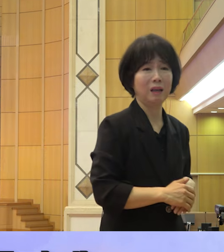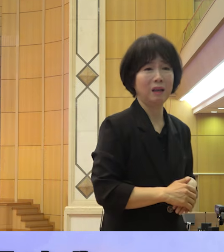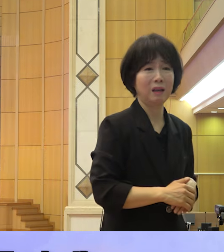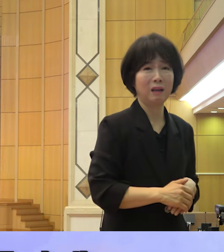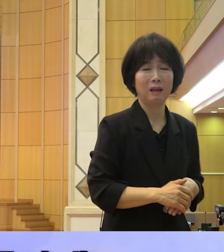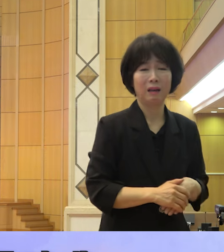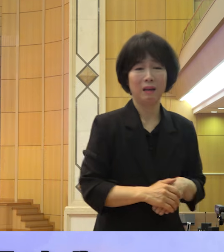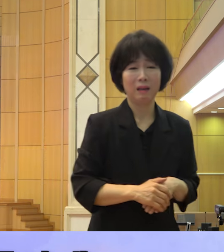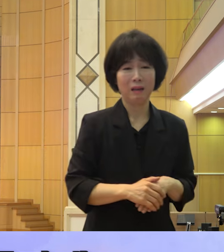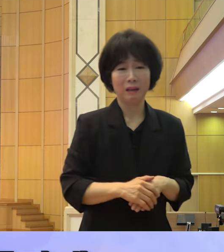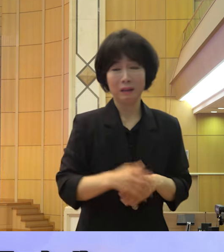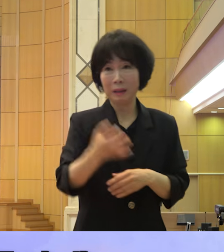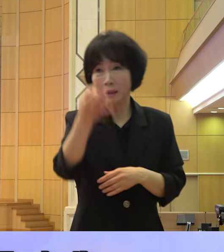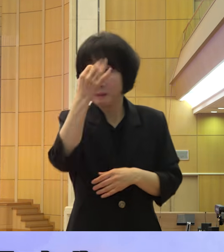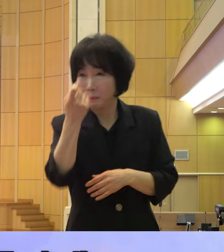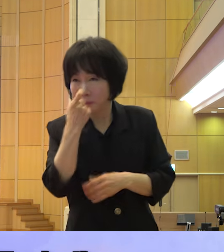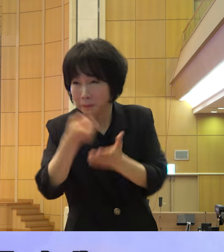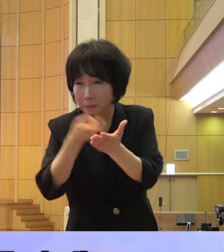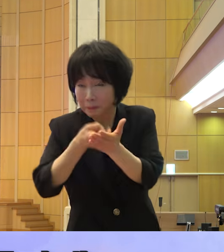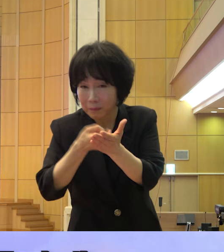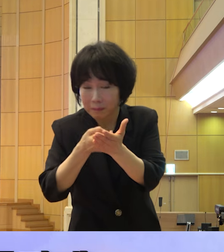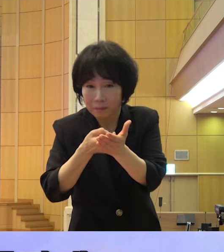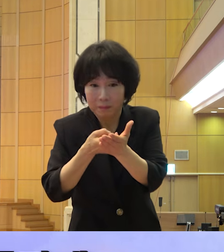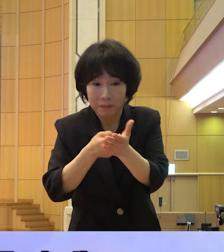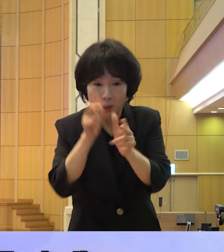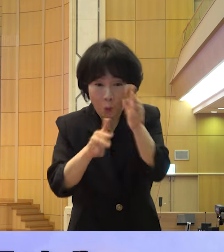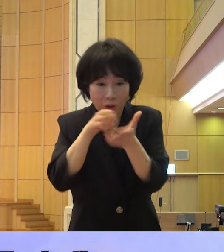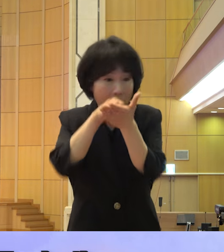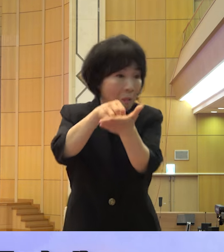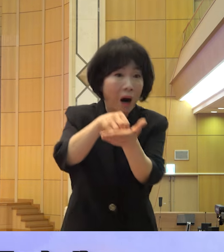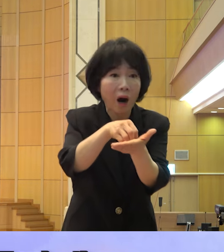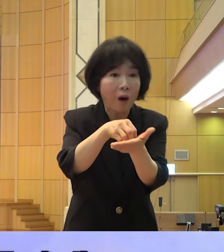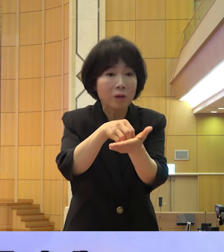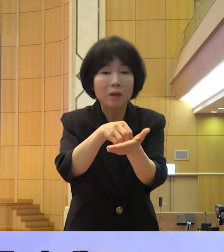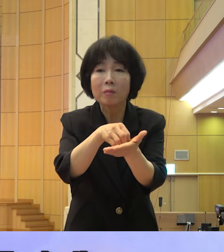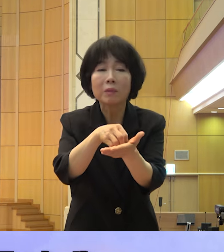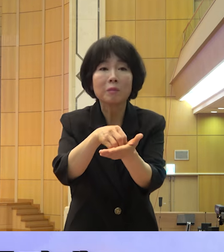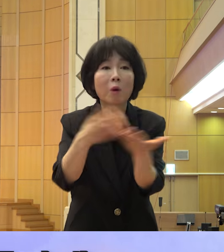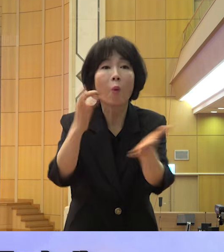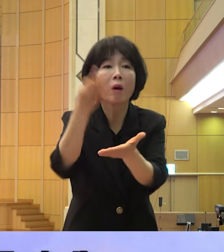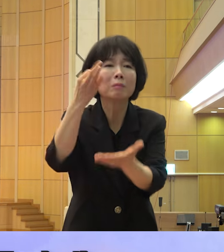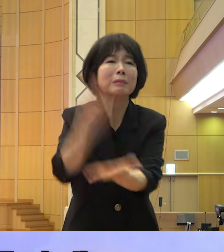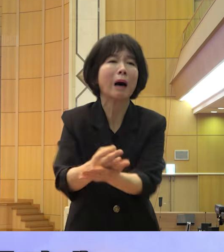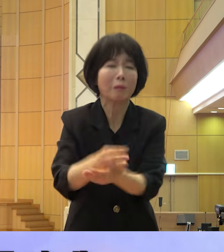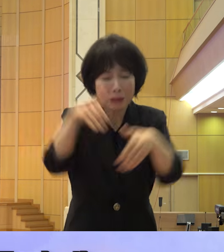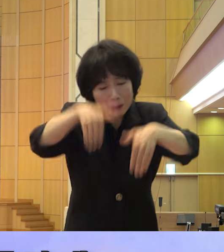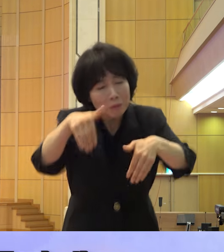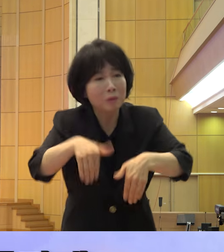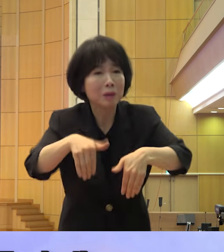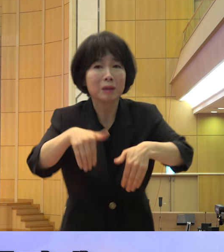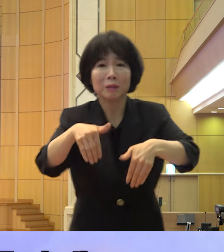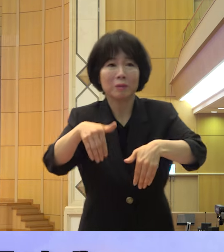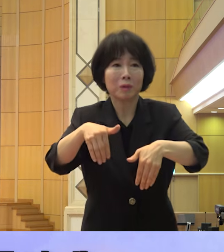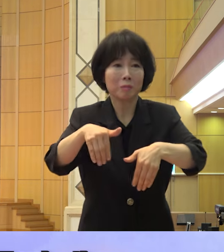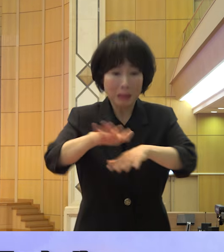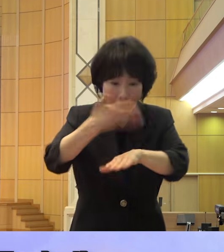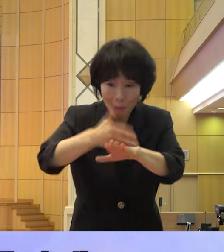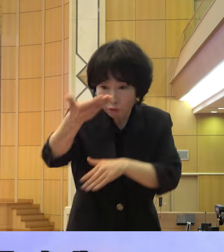심부름꾼이에요. 심부름꾼. 예? 그 당시 심부름하고 다니는데 양발 한 짝도 제대로 안